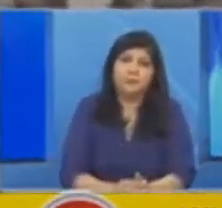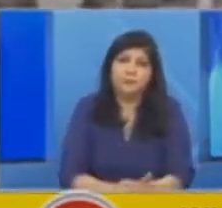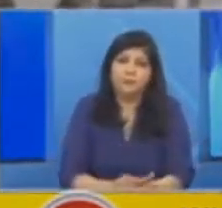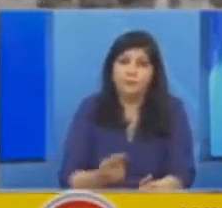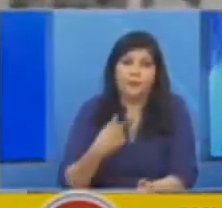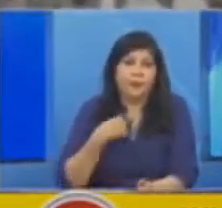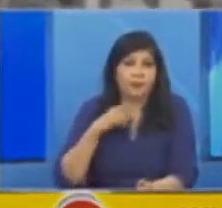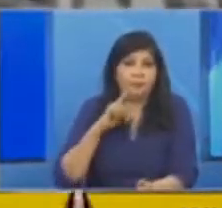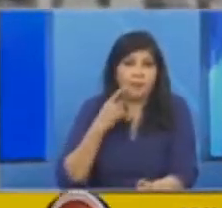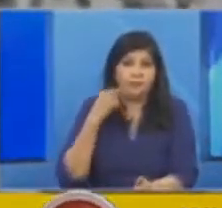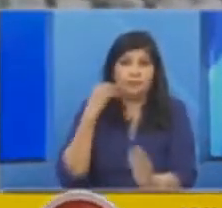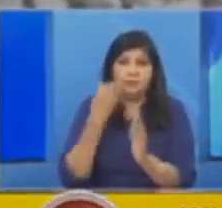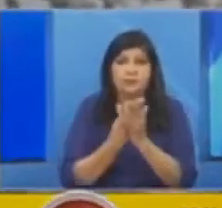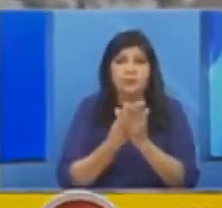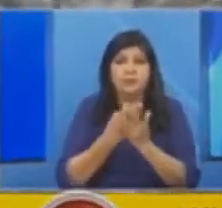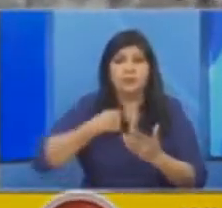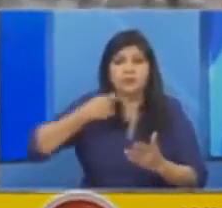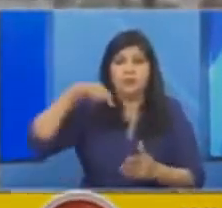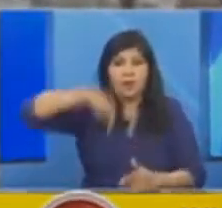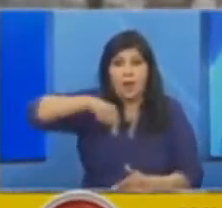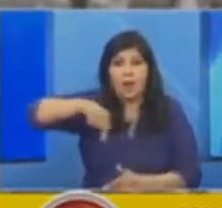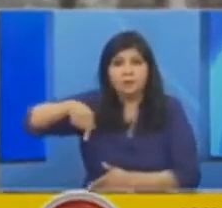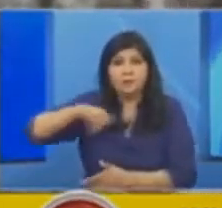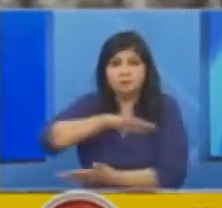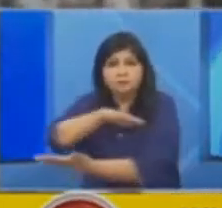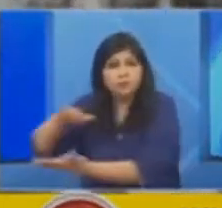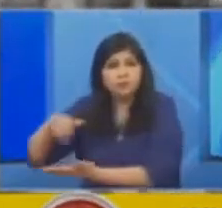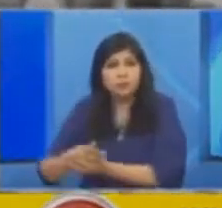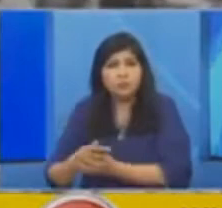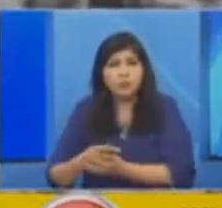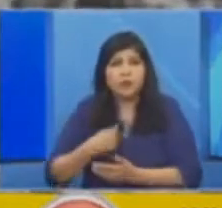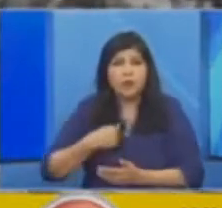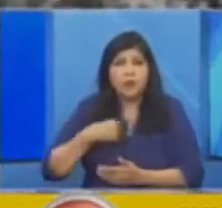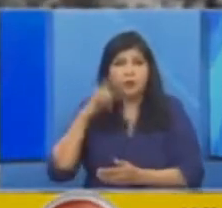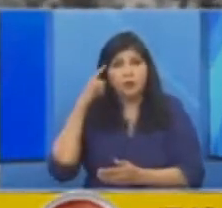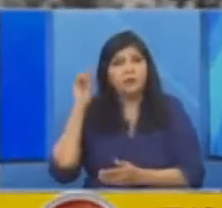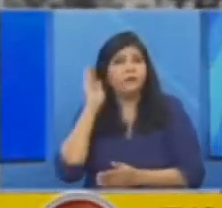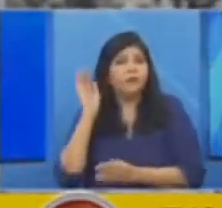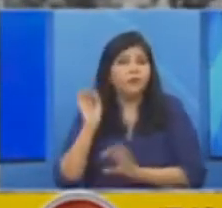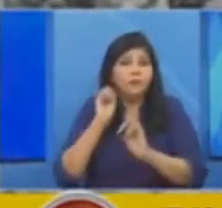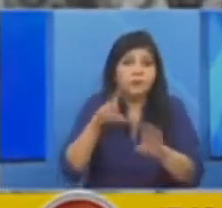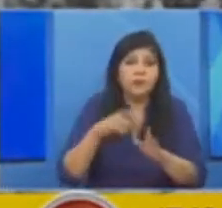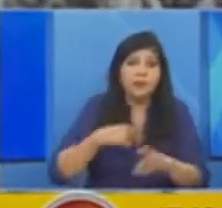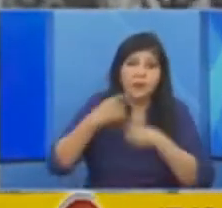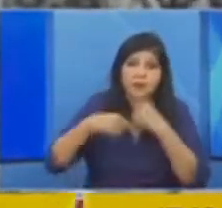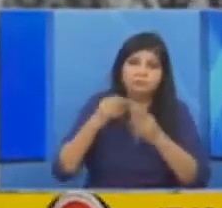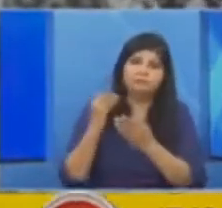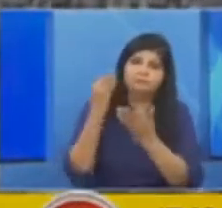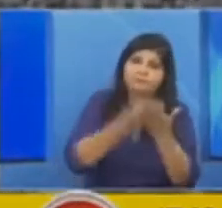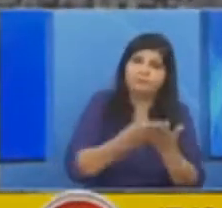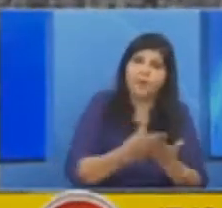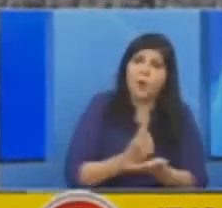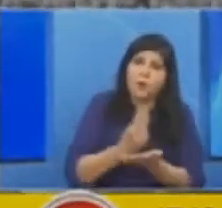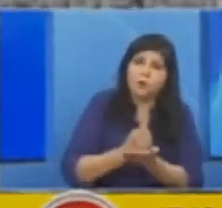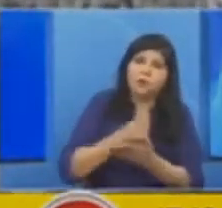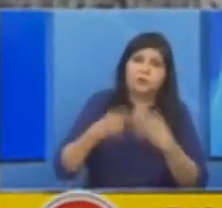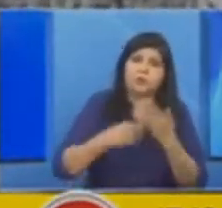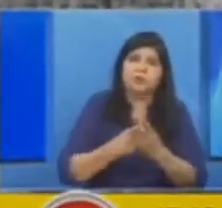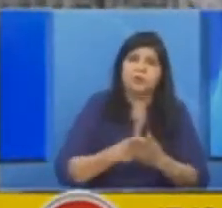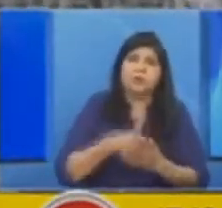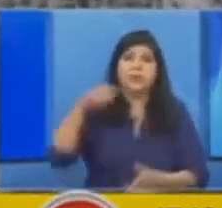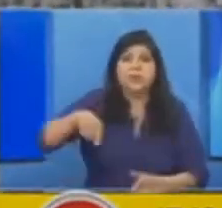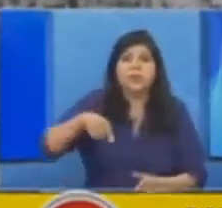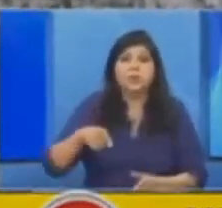बहुत आवशक है कि हमारी आज की विड़ी हमारे विद्यारती आज़ादी की जंग हमारे देश के